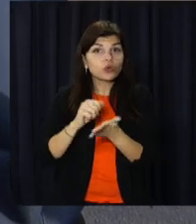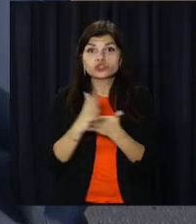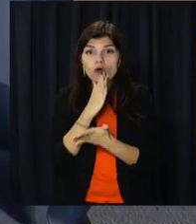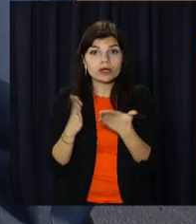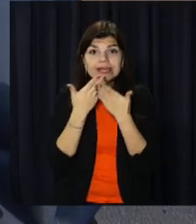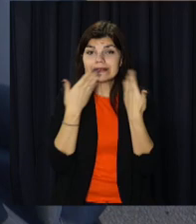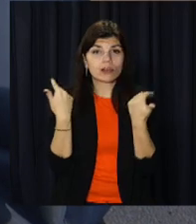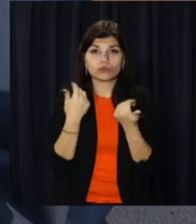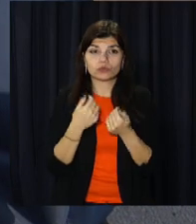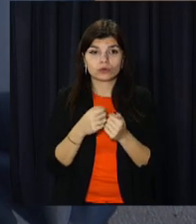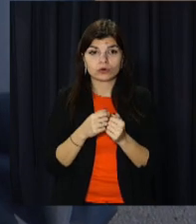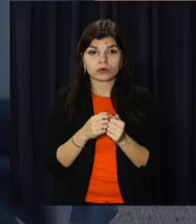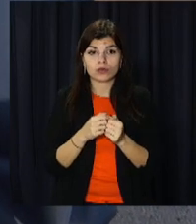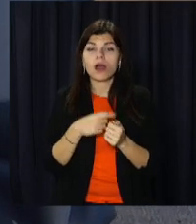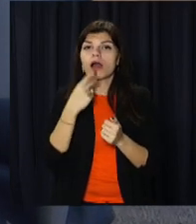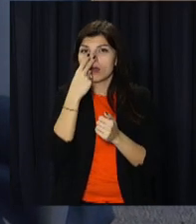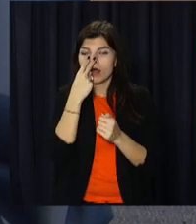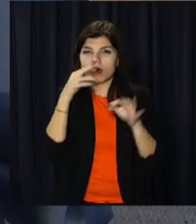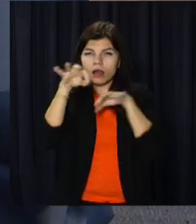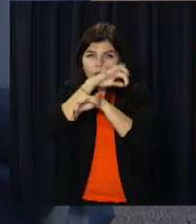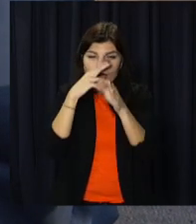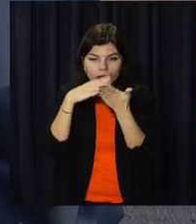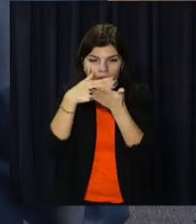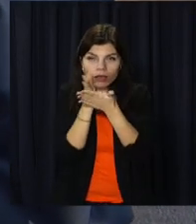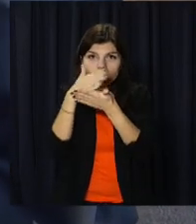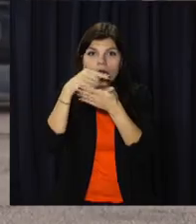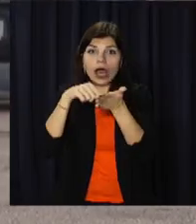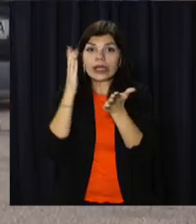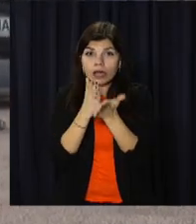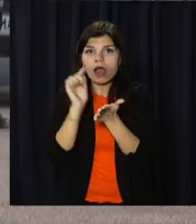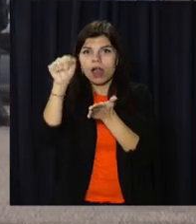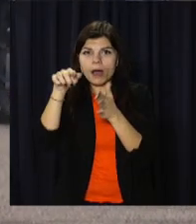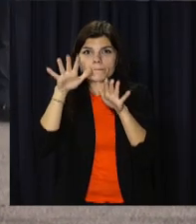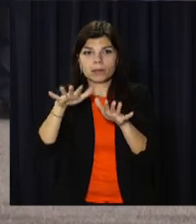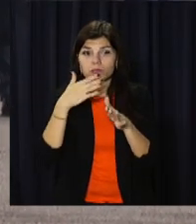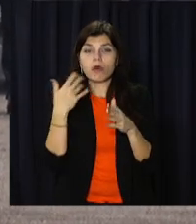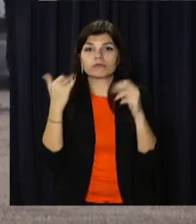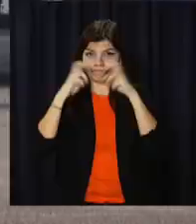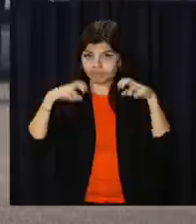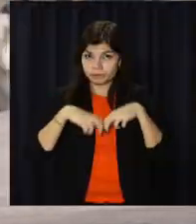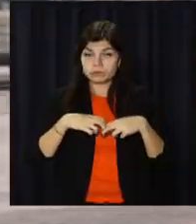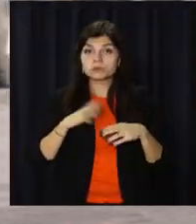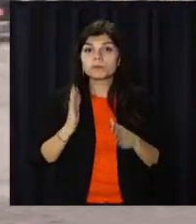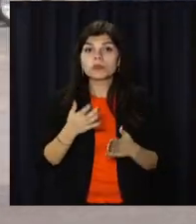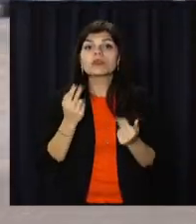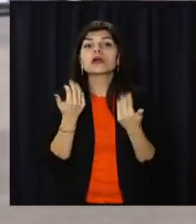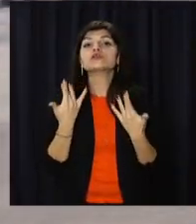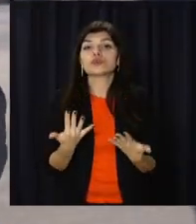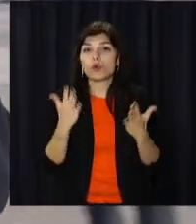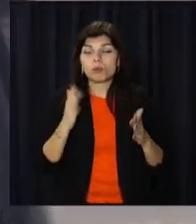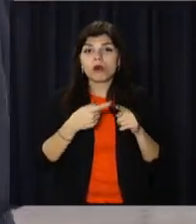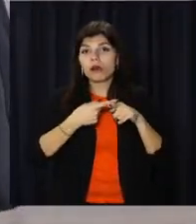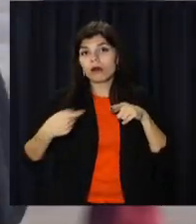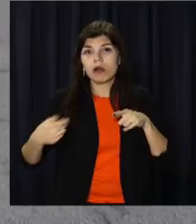от там, де ми зараз проводимо демонтаж, за пределами цієї землі. Розпочато слідство, а наскільки воно затягнеться, не знають